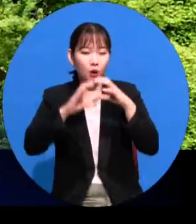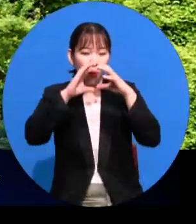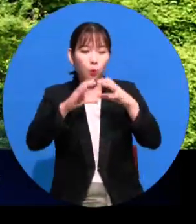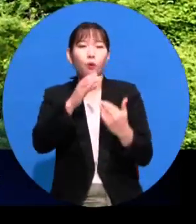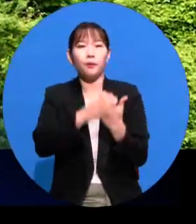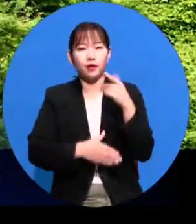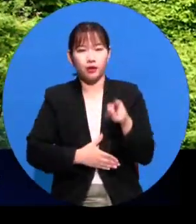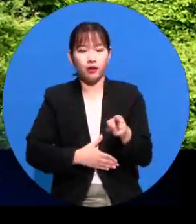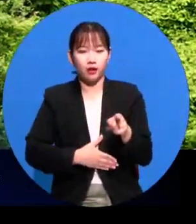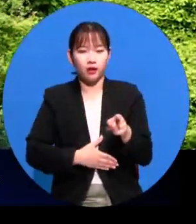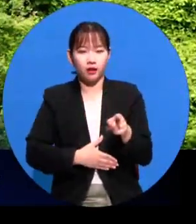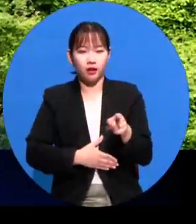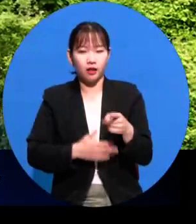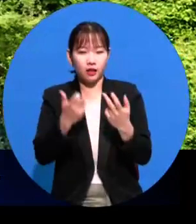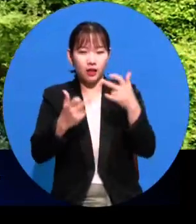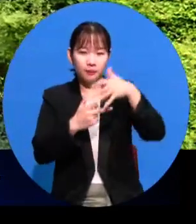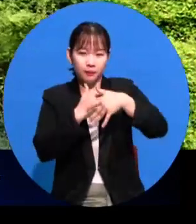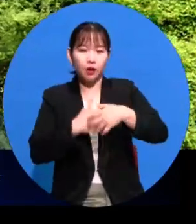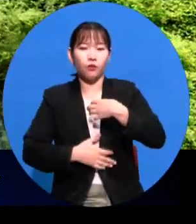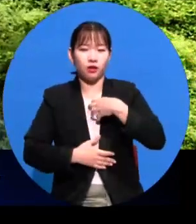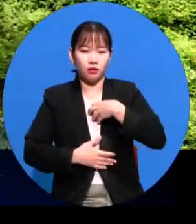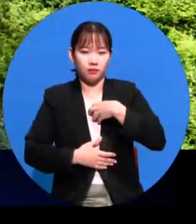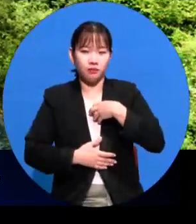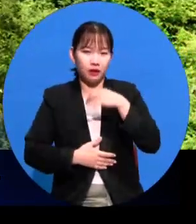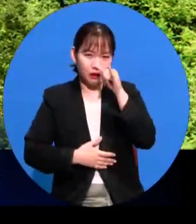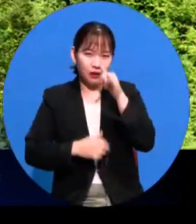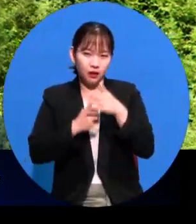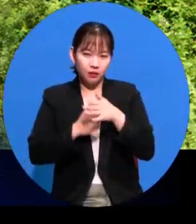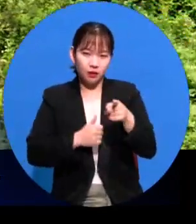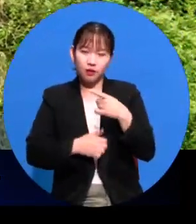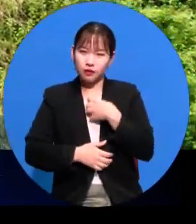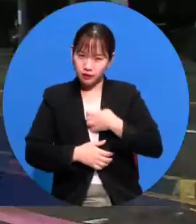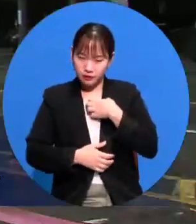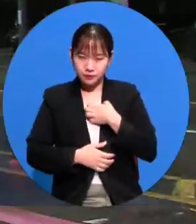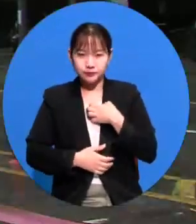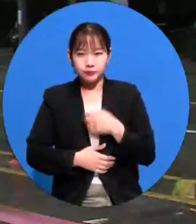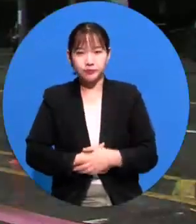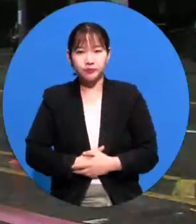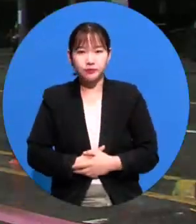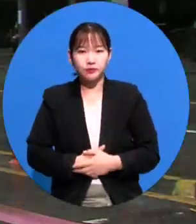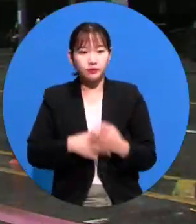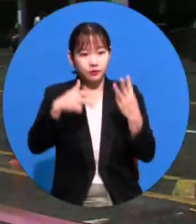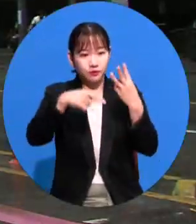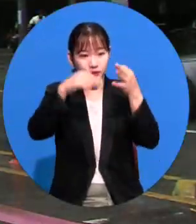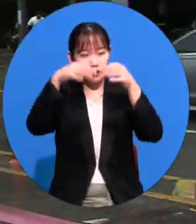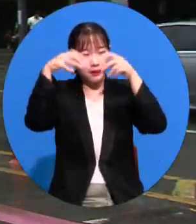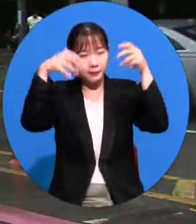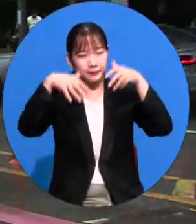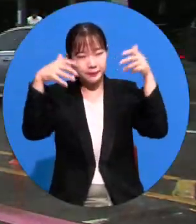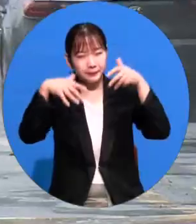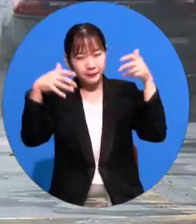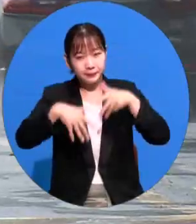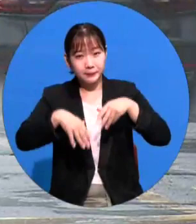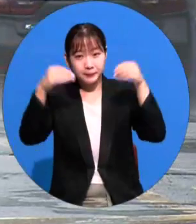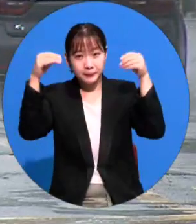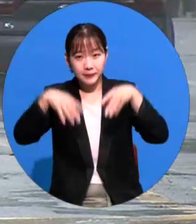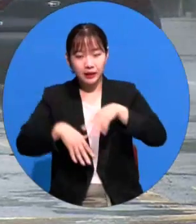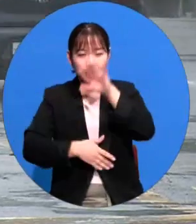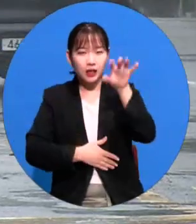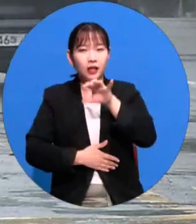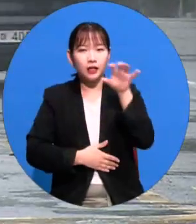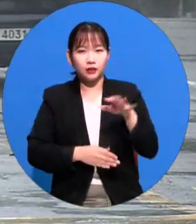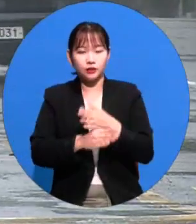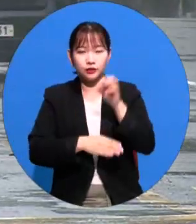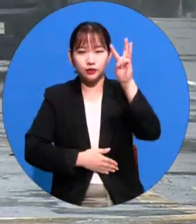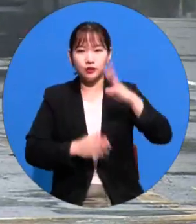동공이 발생됐고요. 이제 산사태 위험이 있기 때문에 그 부분은 좀 우려를 가지고. 3주 동안 거센 비가 내렸다 그치기를 반복하고